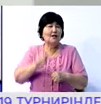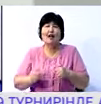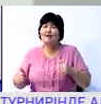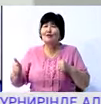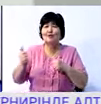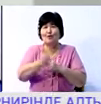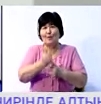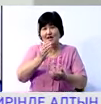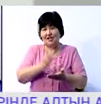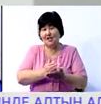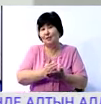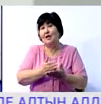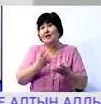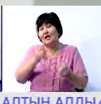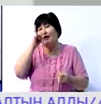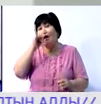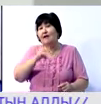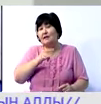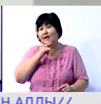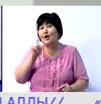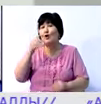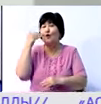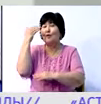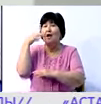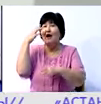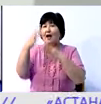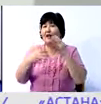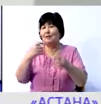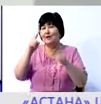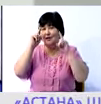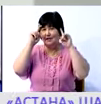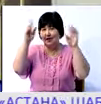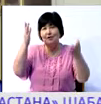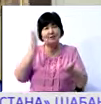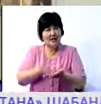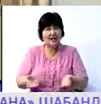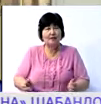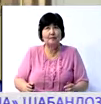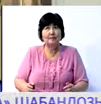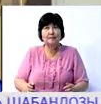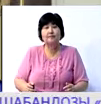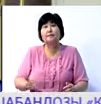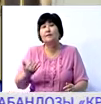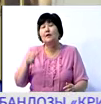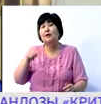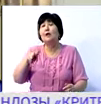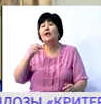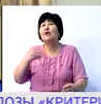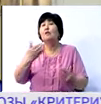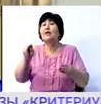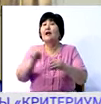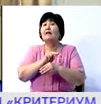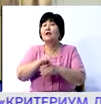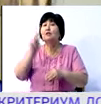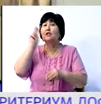шығып, жаңағы Қазақстанның көк байрағын әлемдік аренада желбіретіп келеді. Лицейдің тәрбиесінің, берген білімінің